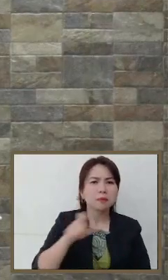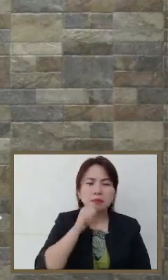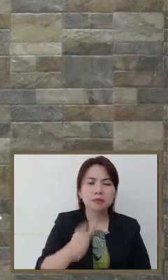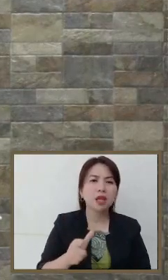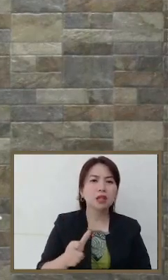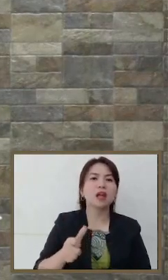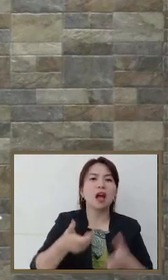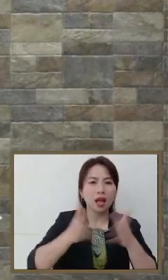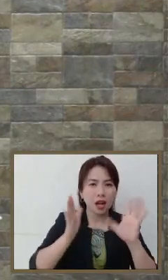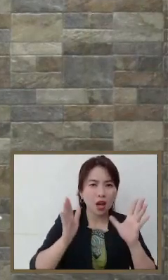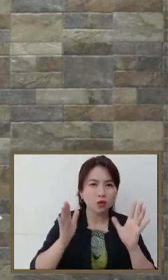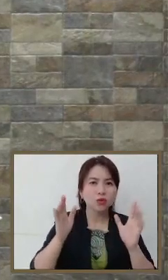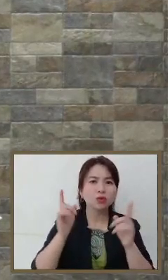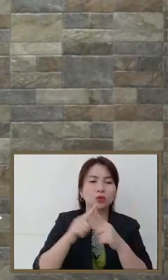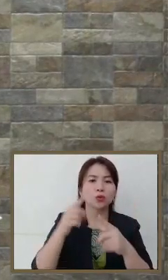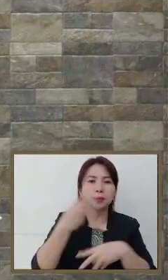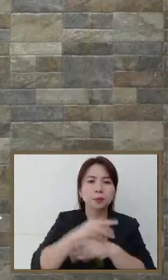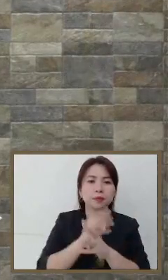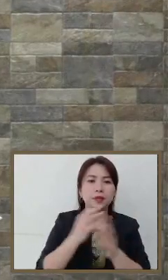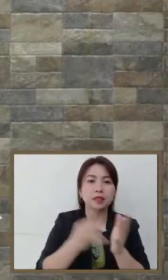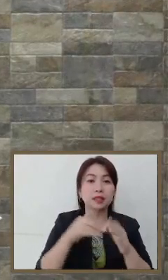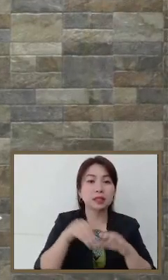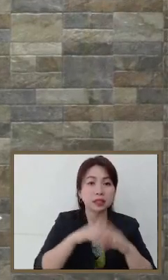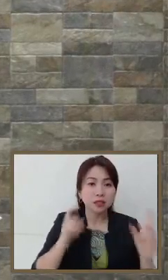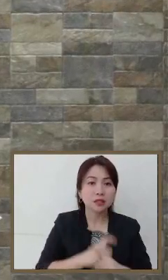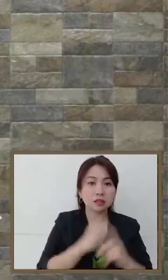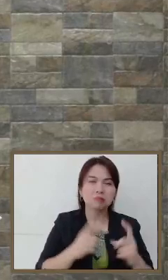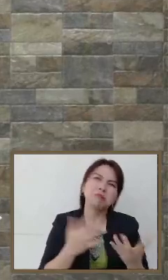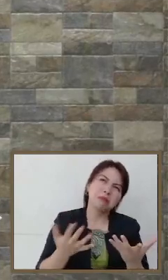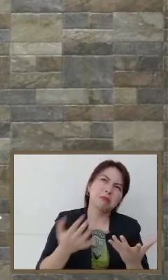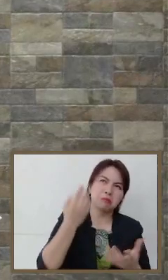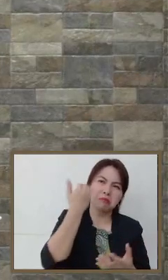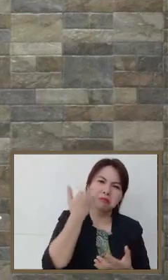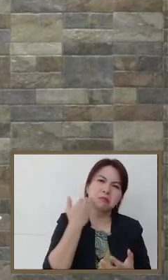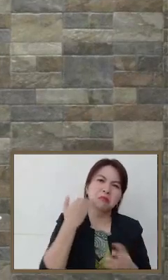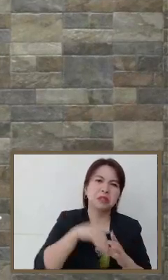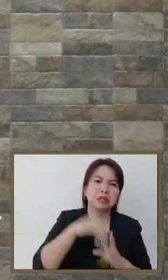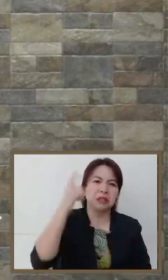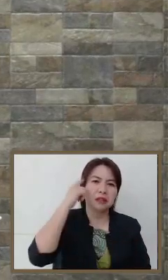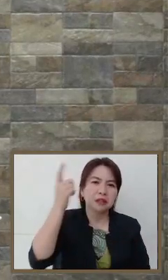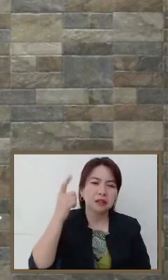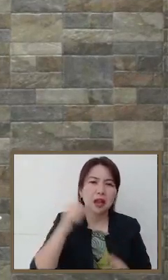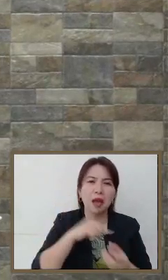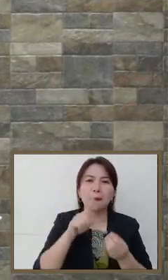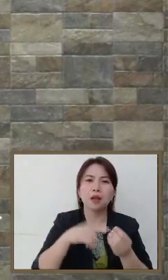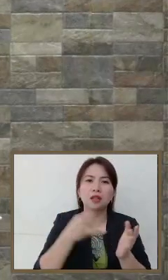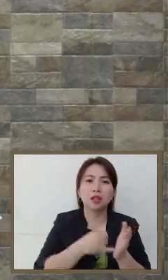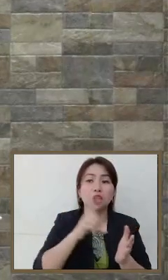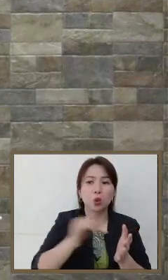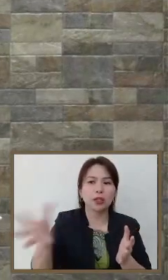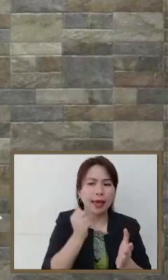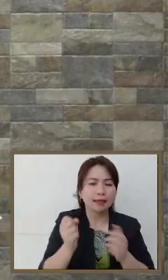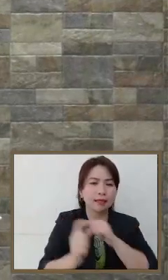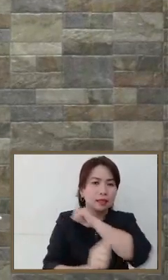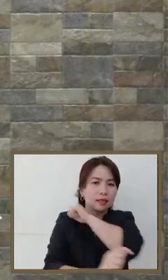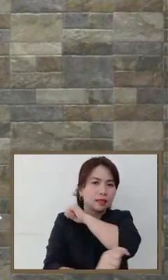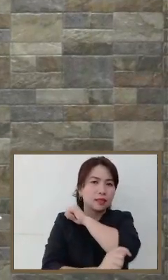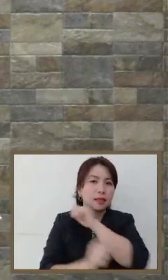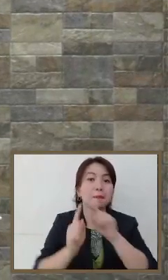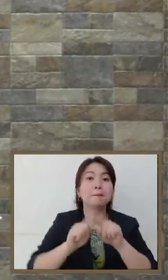na kaagad yung temptation e pero sabihin natin nagulang ka doon na blur kumagat ka sa pain Pero